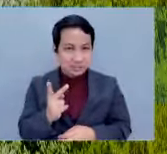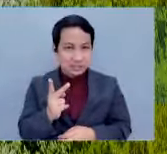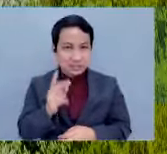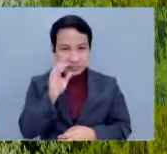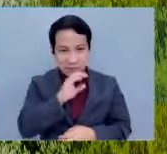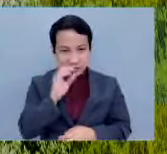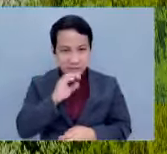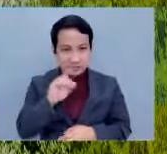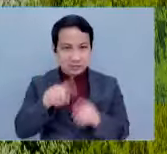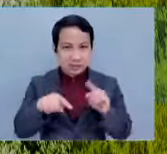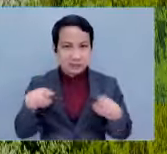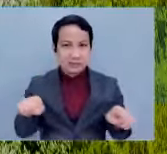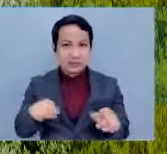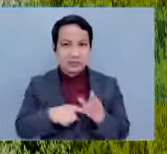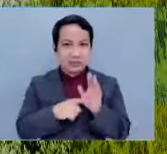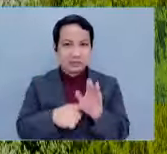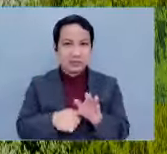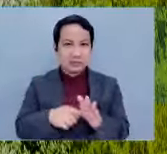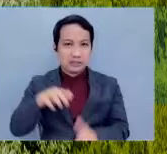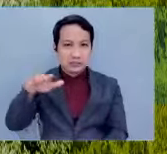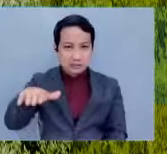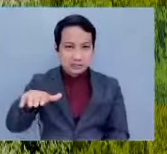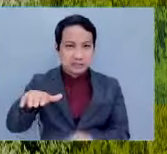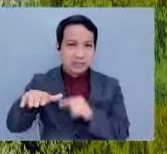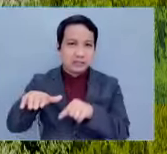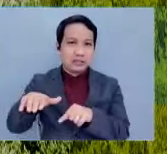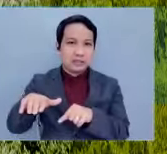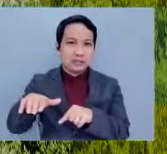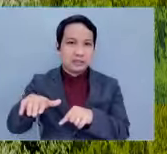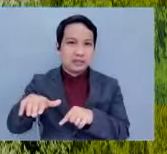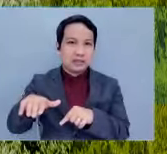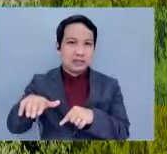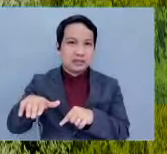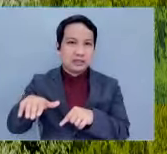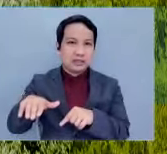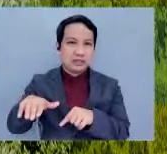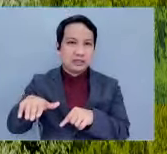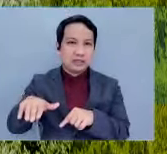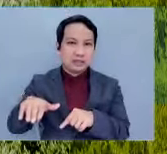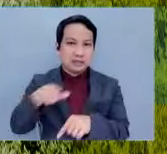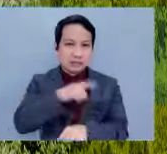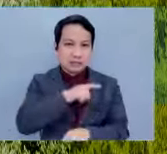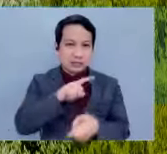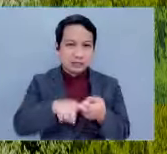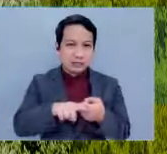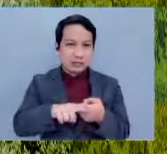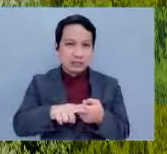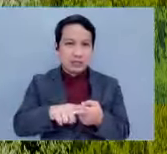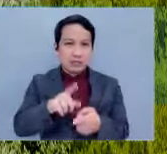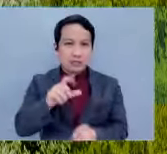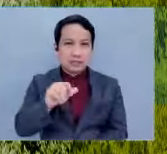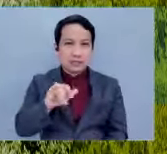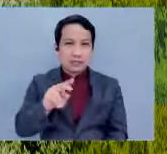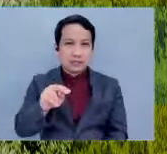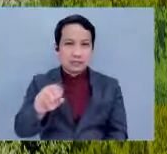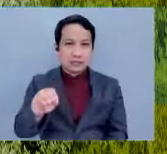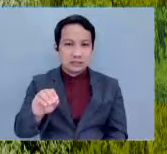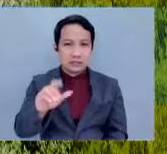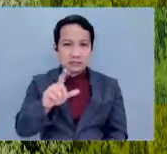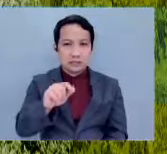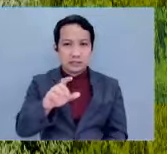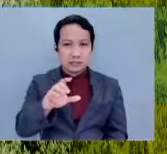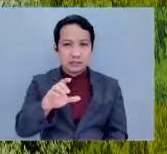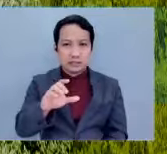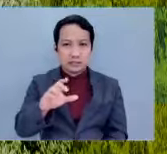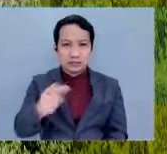sa ibang lugar, bata ito eh. No, in fact, sa Spain, yung origin ng Santo Niño, ng Atocha, ito ay ano,